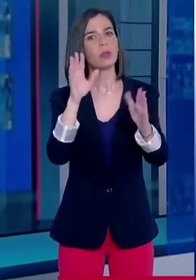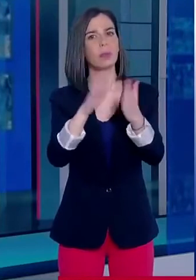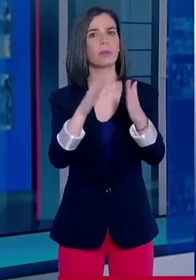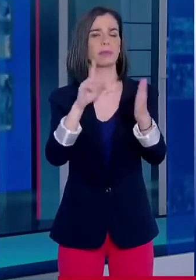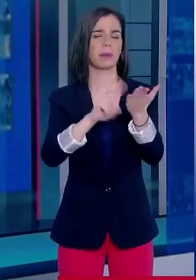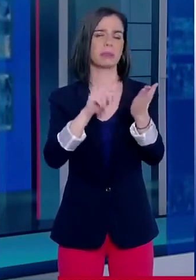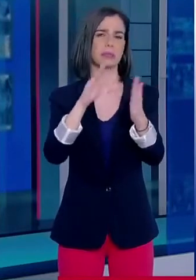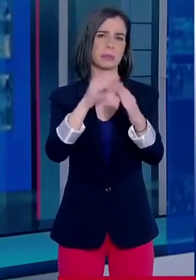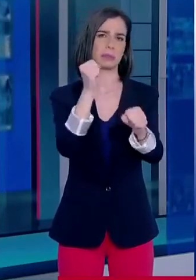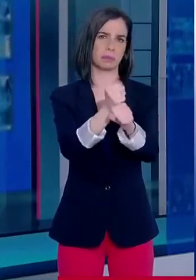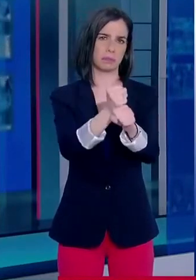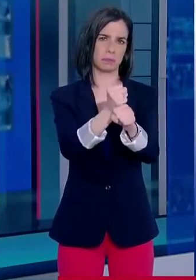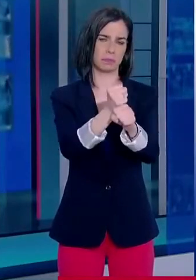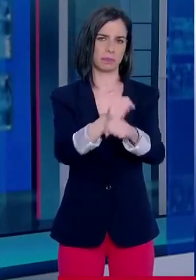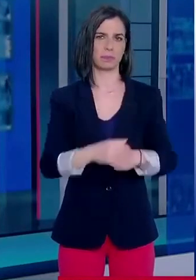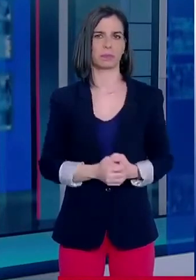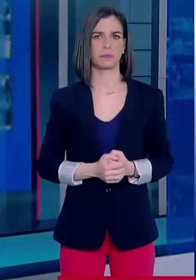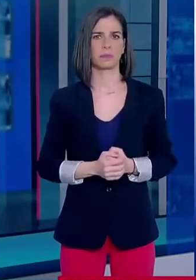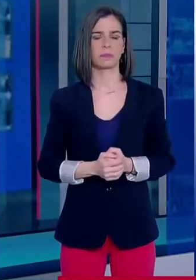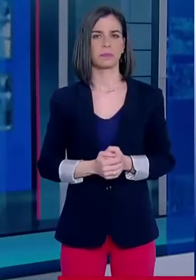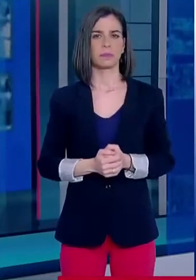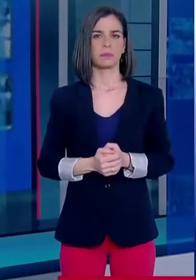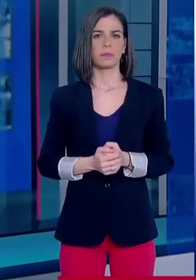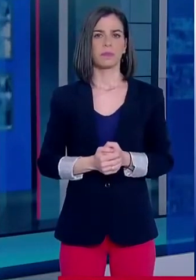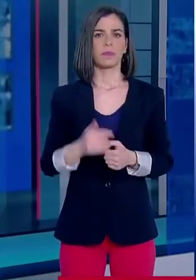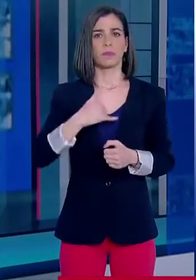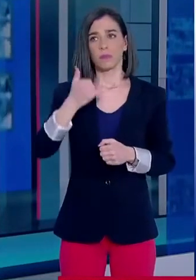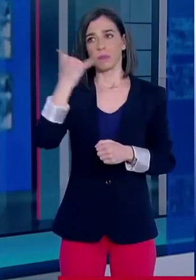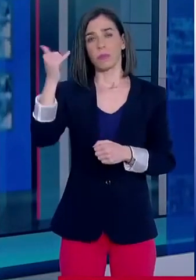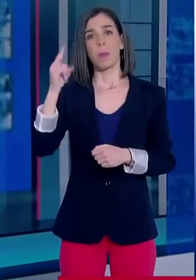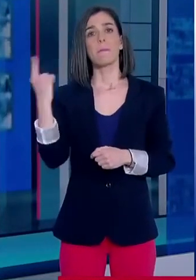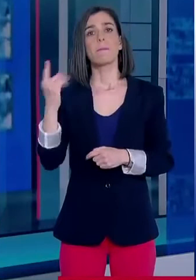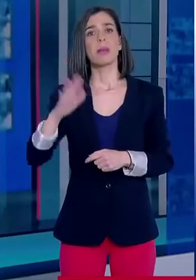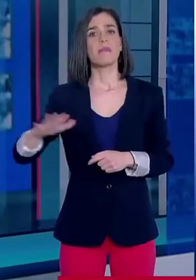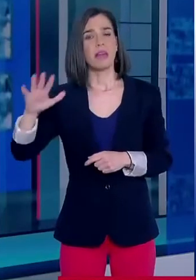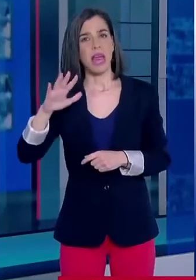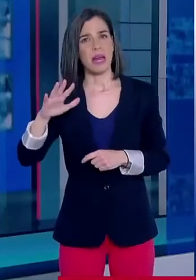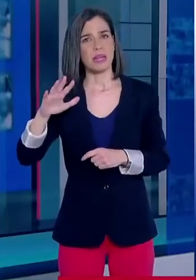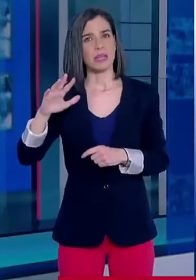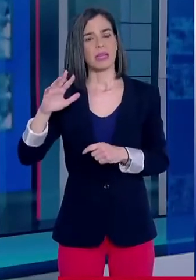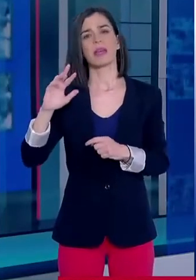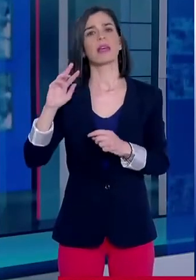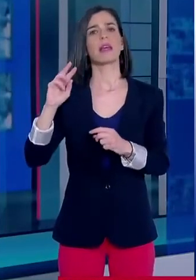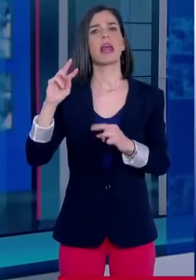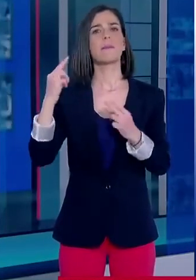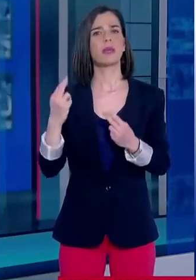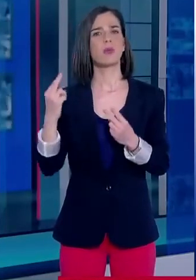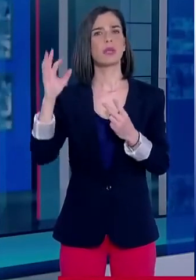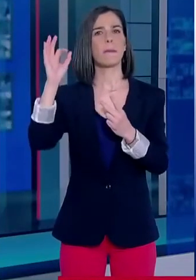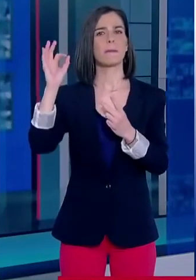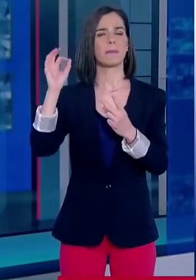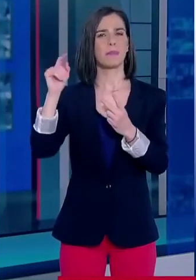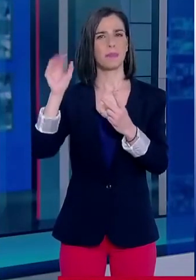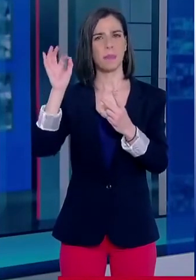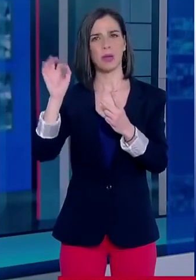τους. Θα ήθελα επίσης να σας πληροφορήσω ότι μετά από επικοινωνία με τον Περιφερειάρχη Πύρου και τον Δήμαρχο Ιωαννίνων, παρατείνεται ο